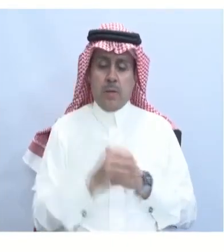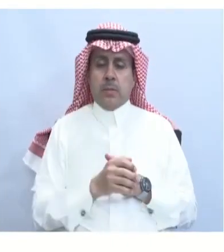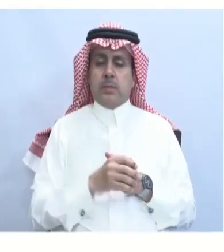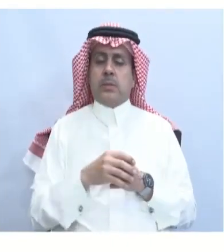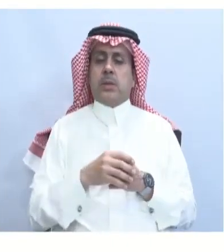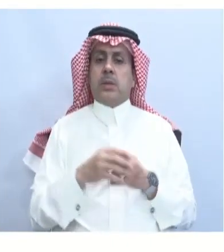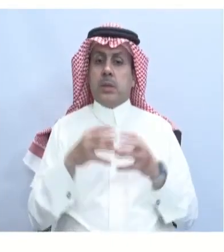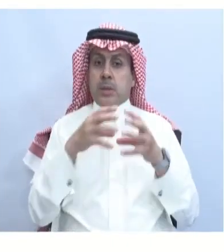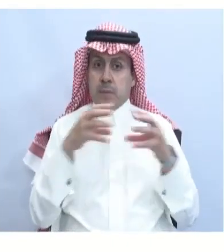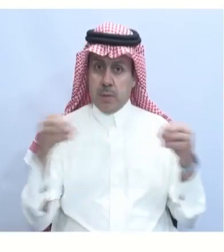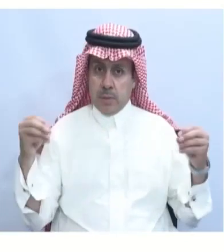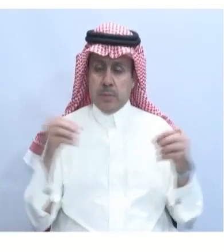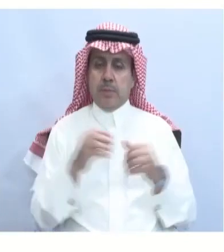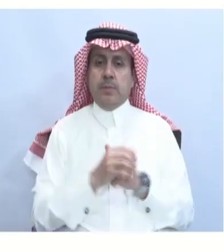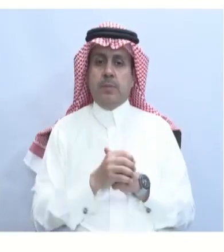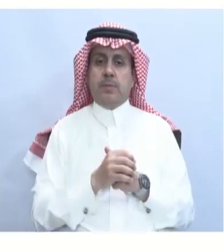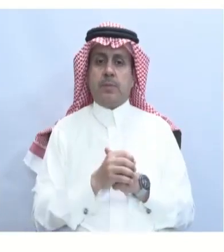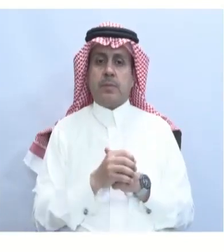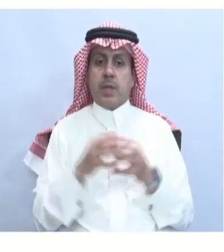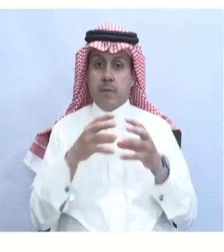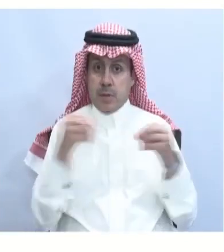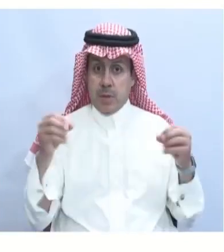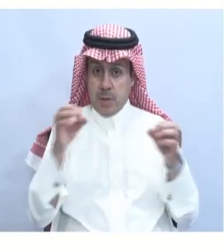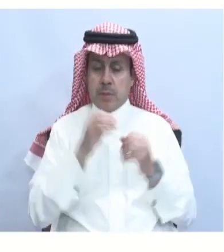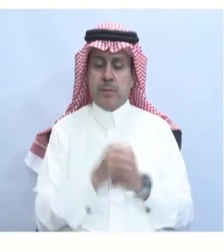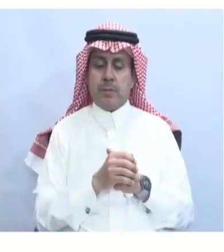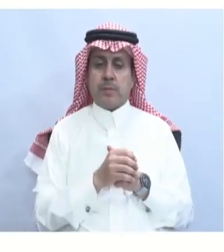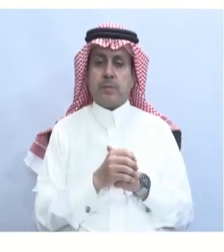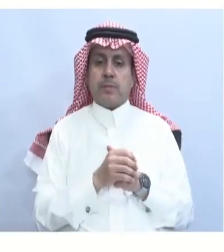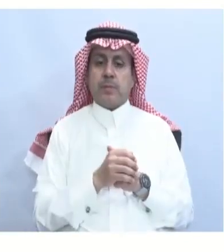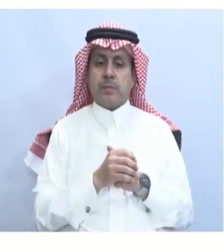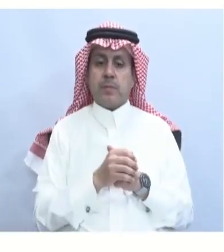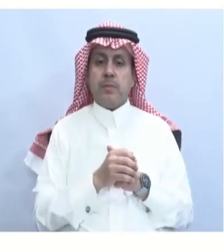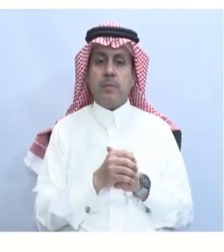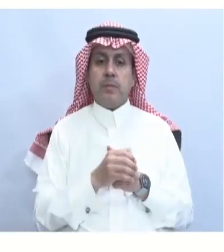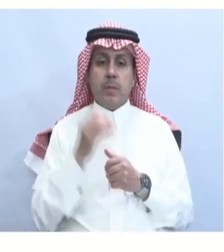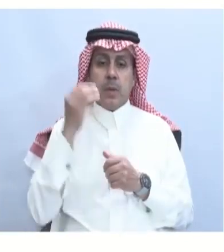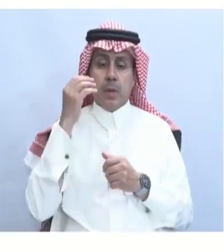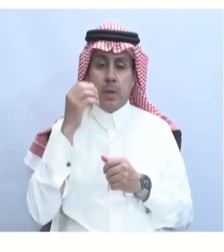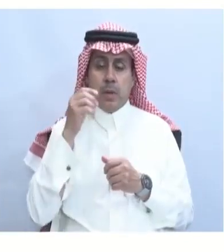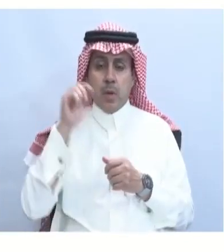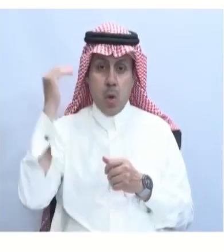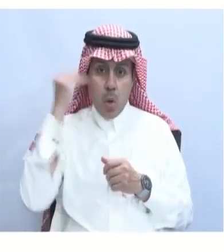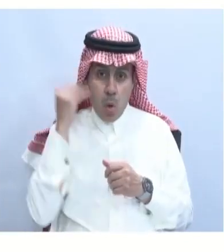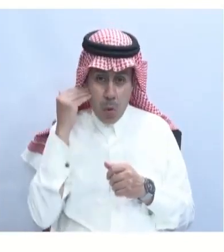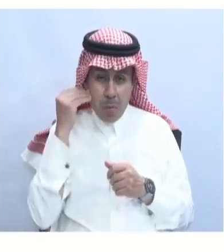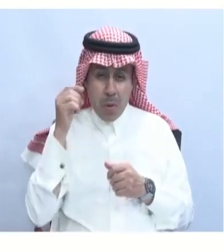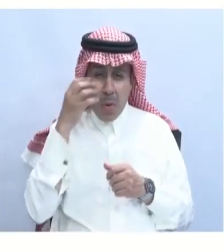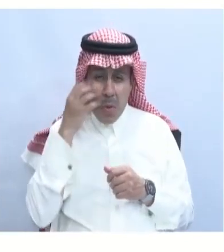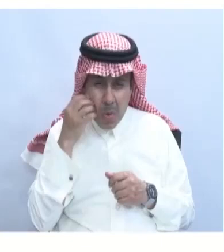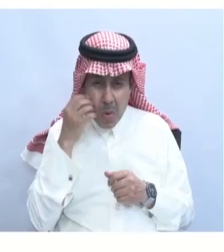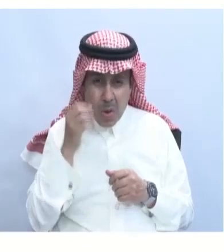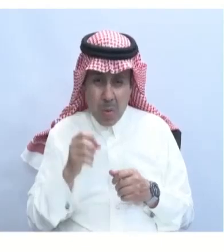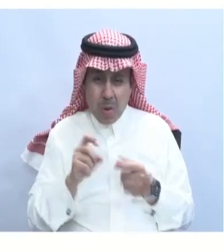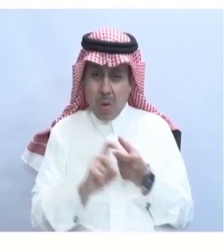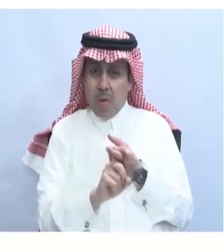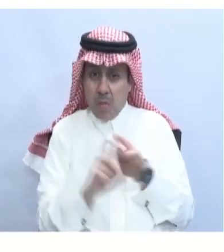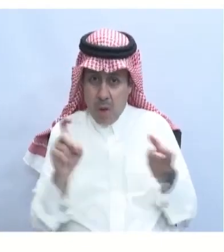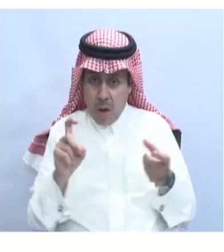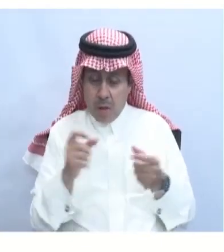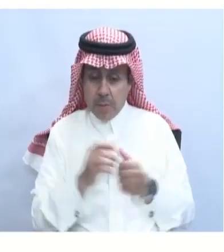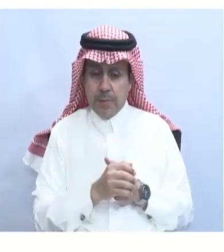ولاء ياسن من المحيض من نسائكم اذ ارتبتم فعدن ثلاثه اشهر ولاء لم يحضن